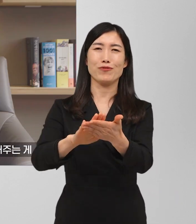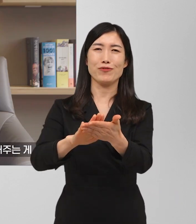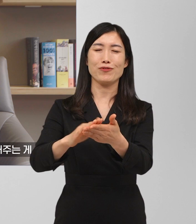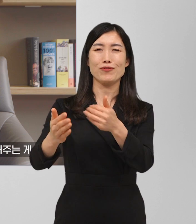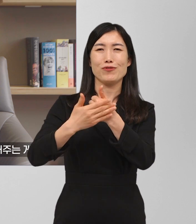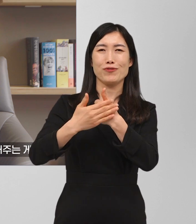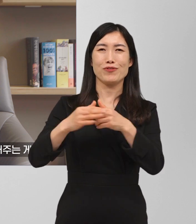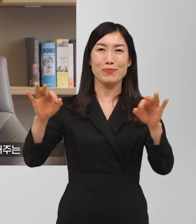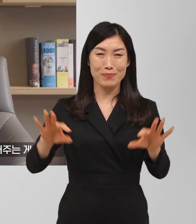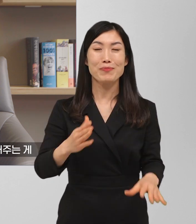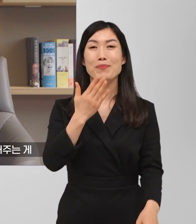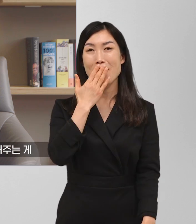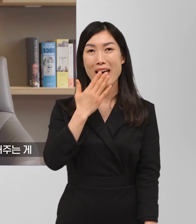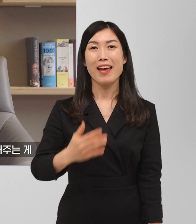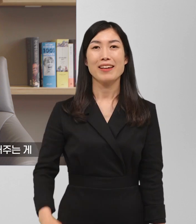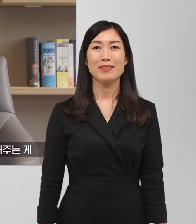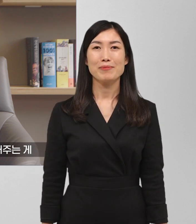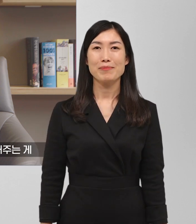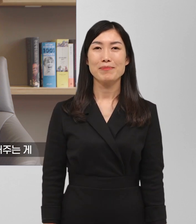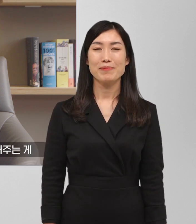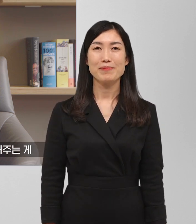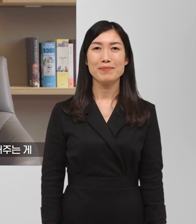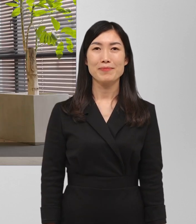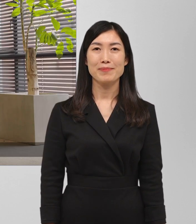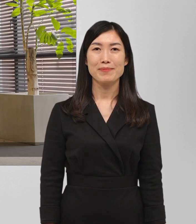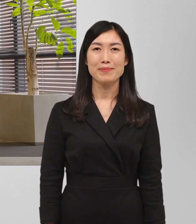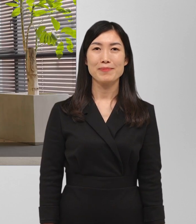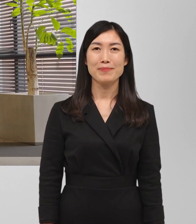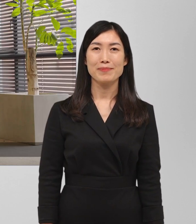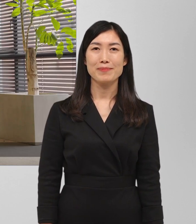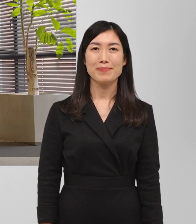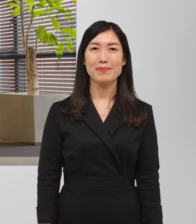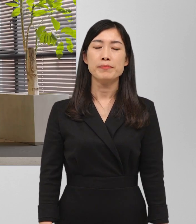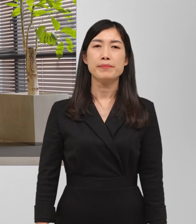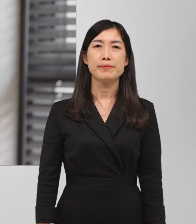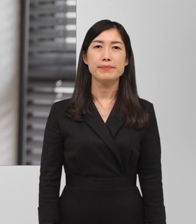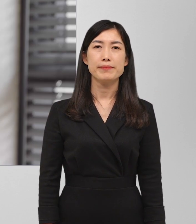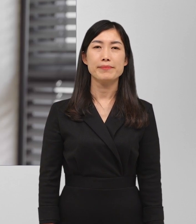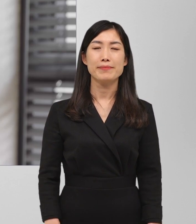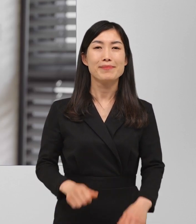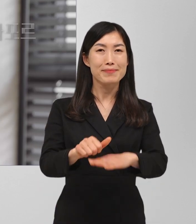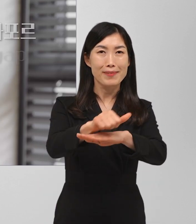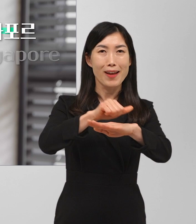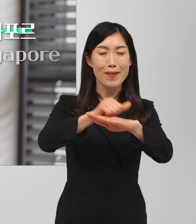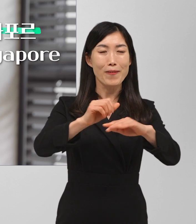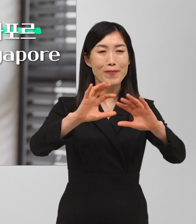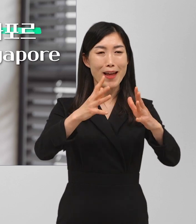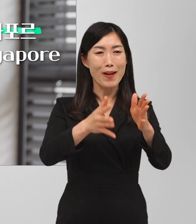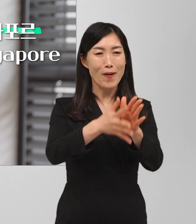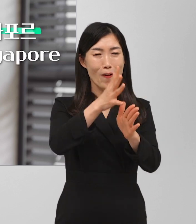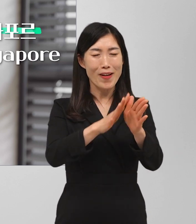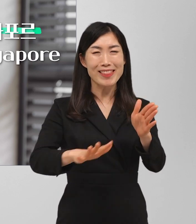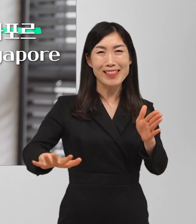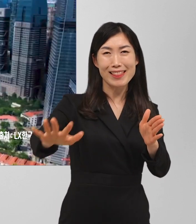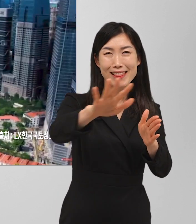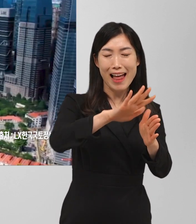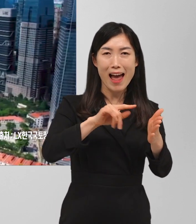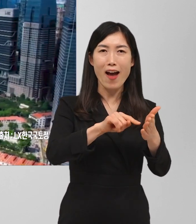정책적인 의사결정들을 지원해 줄 수도 있도록 해주는 게 디지털 트윈의 기술입니다. 버추얼 싱가포르 같은